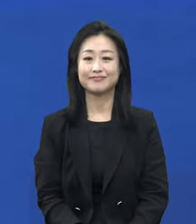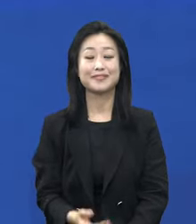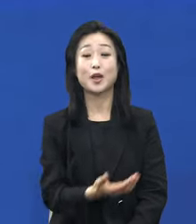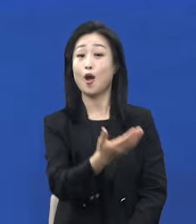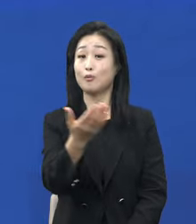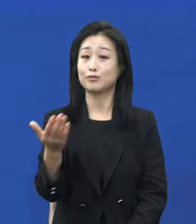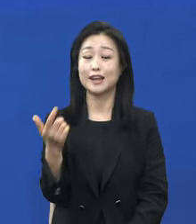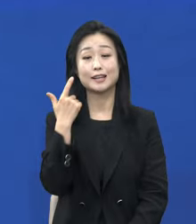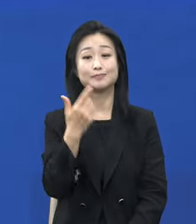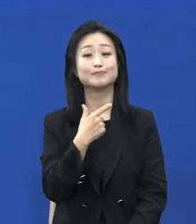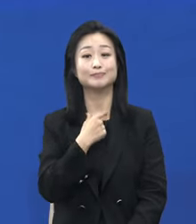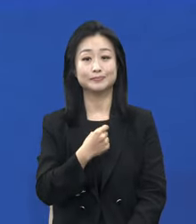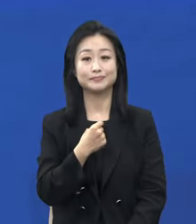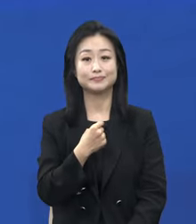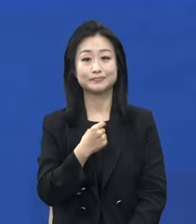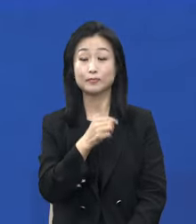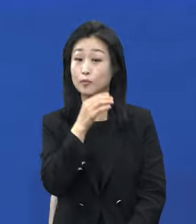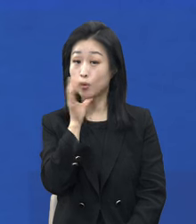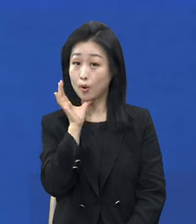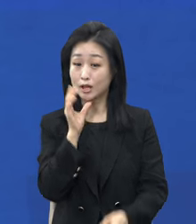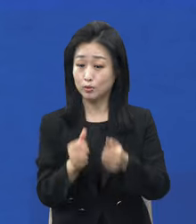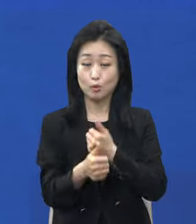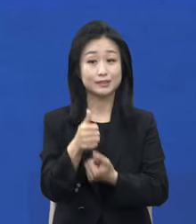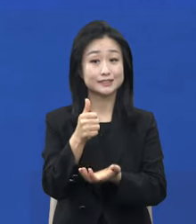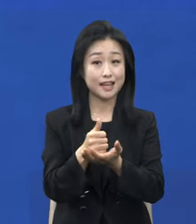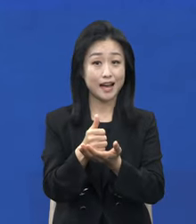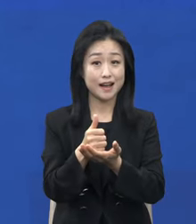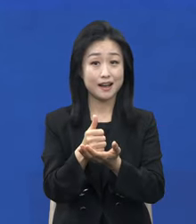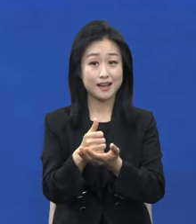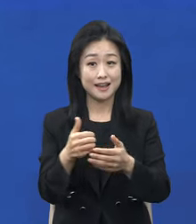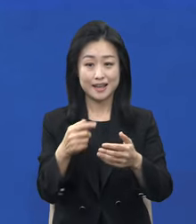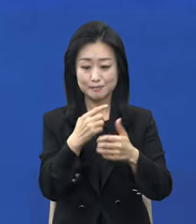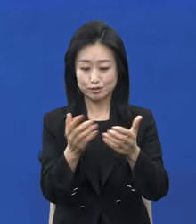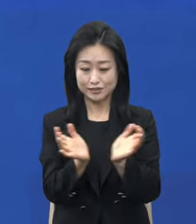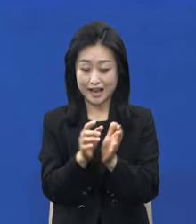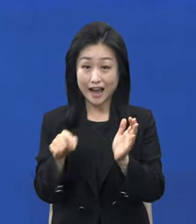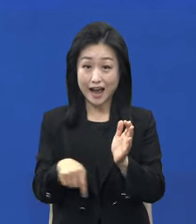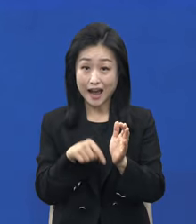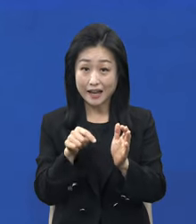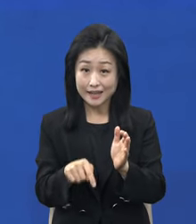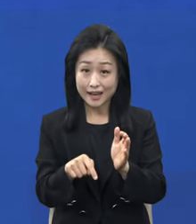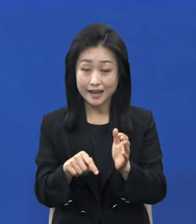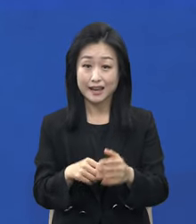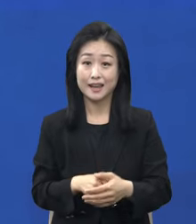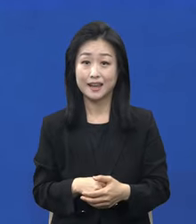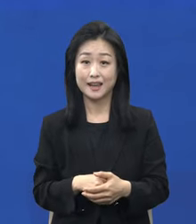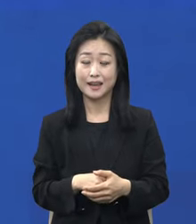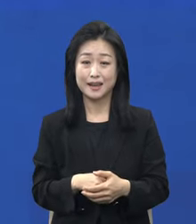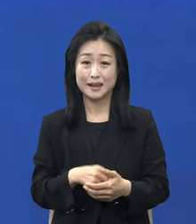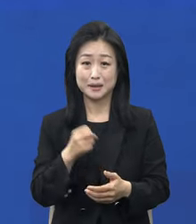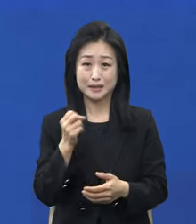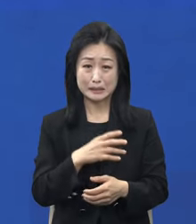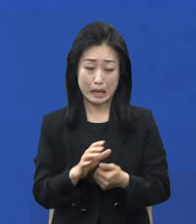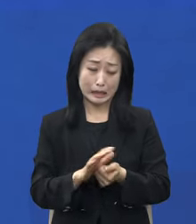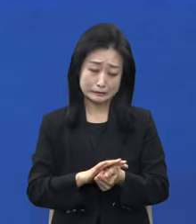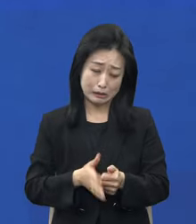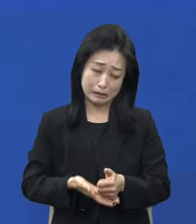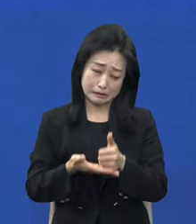여러분께 묻겠습니다. 노인위원장이 당내 의전용 자리 정도로 취급받아야